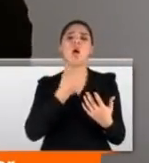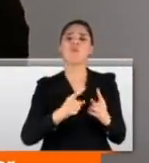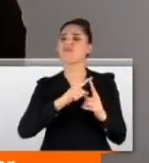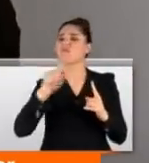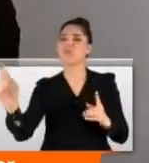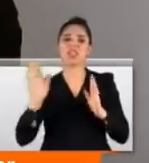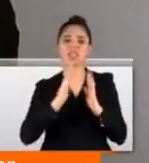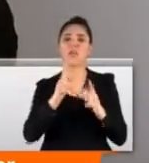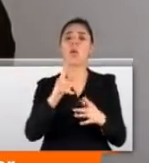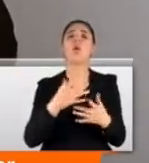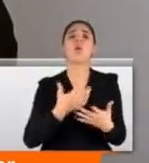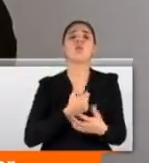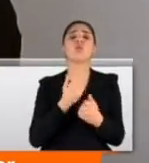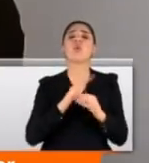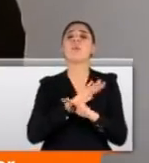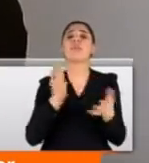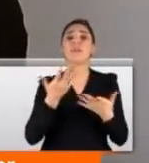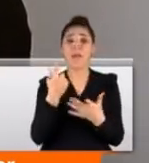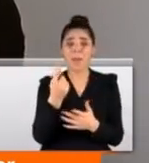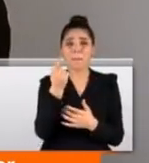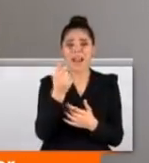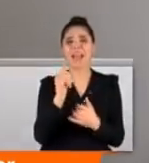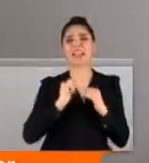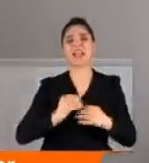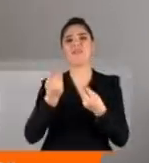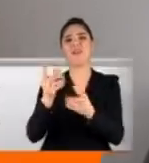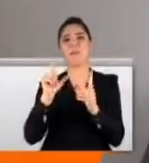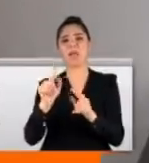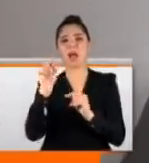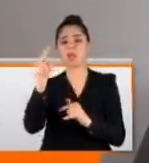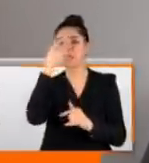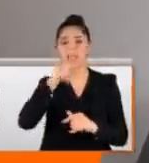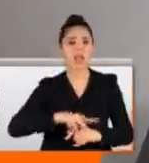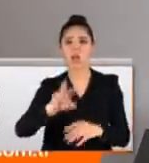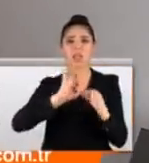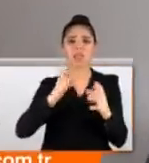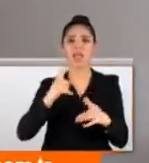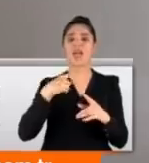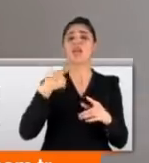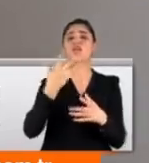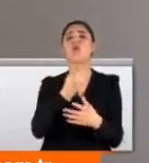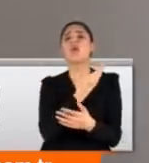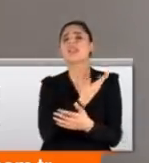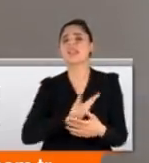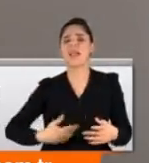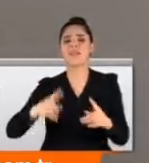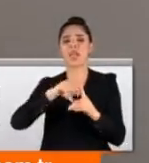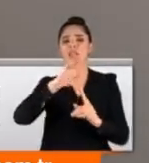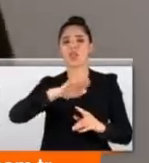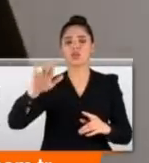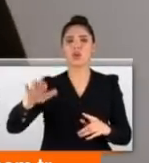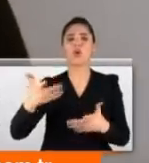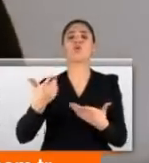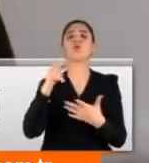acının geçmesi mümkün değil ama biraz olsun dinmesi mümkün. Onun da tek yolu canından çok sevdiği torunları Masal